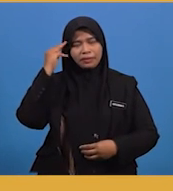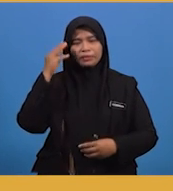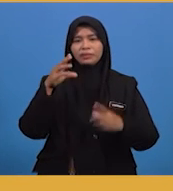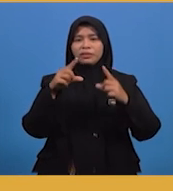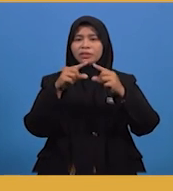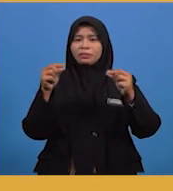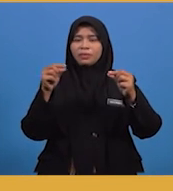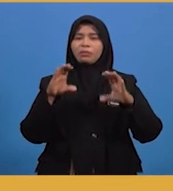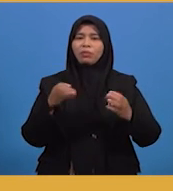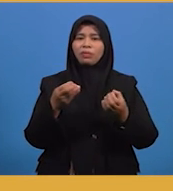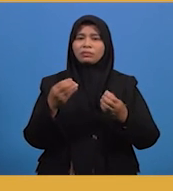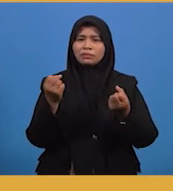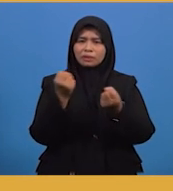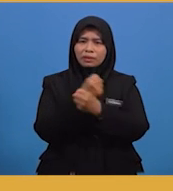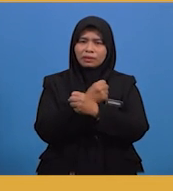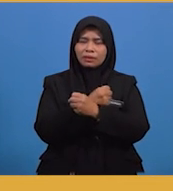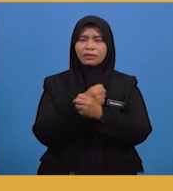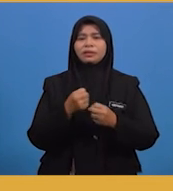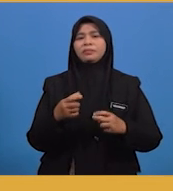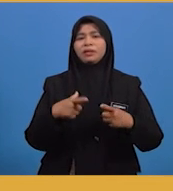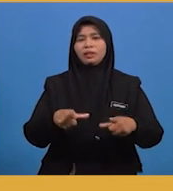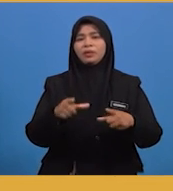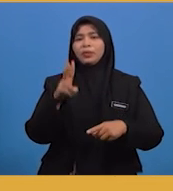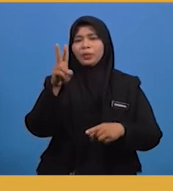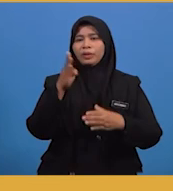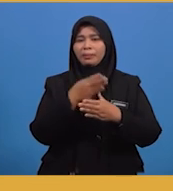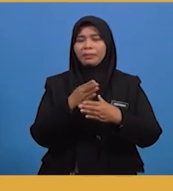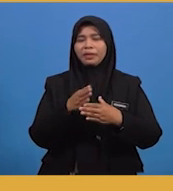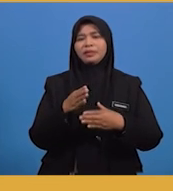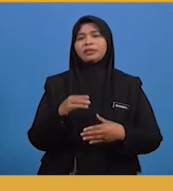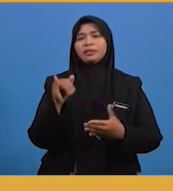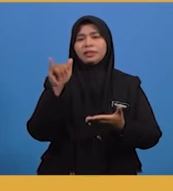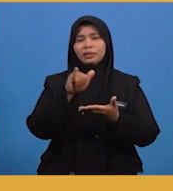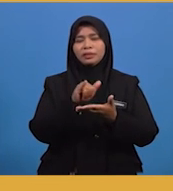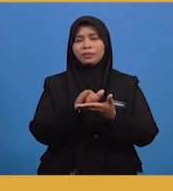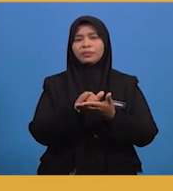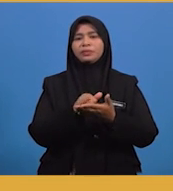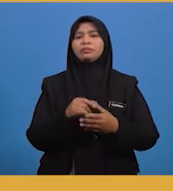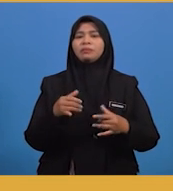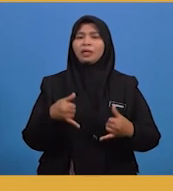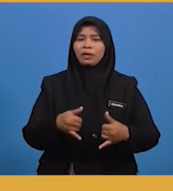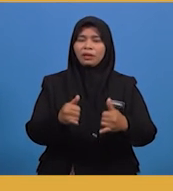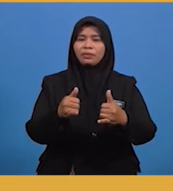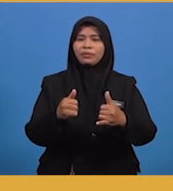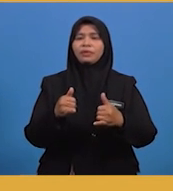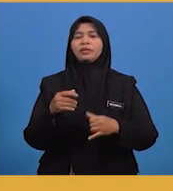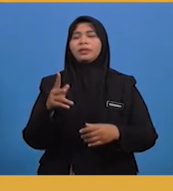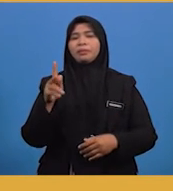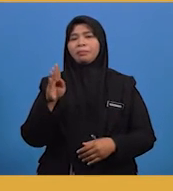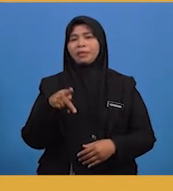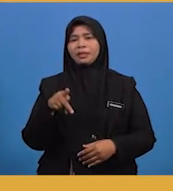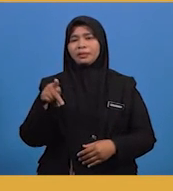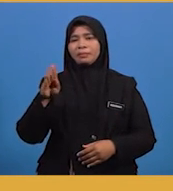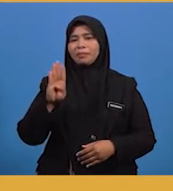Jepun membuat serangan melalui dua bahagian, iaitu melalui pantai barat dan